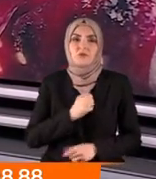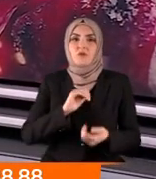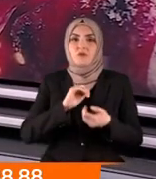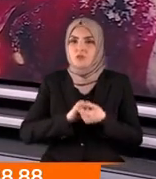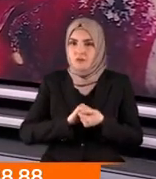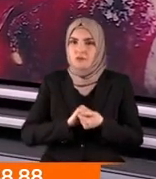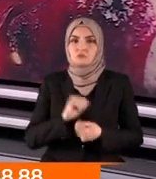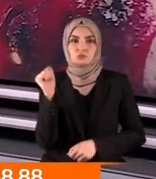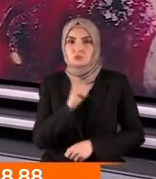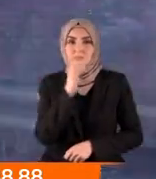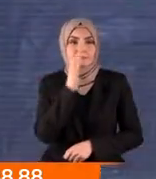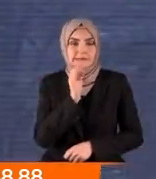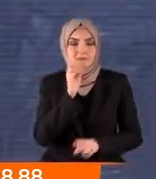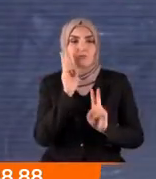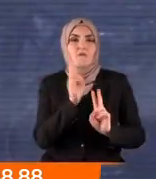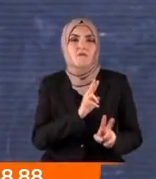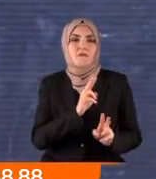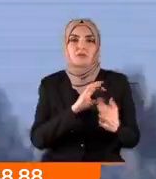gibi.